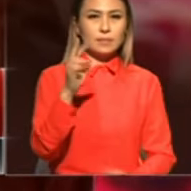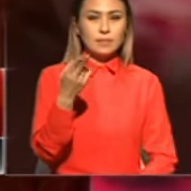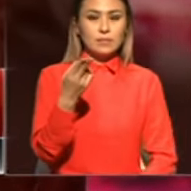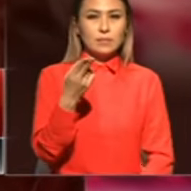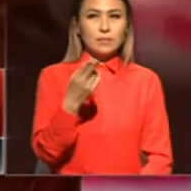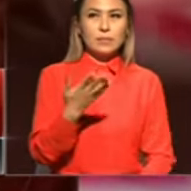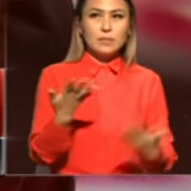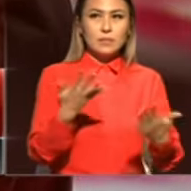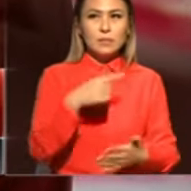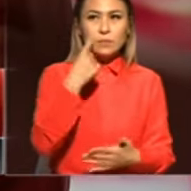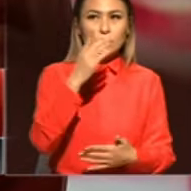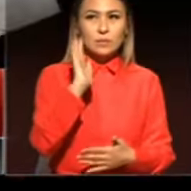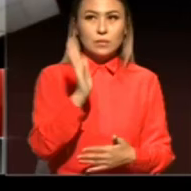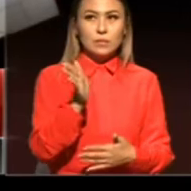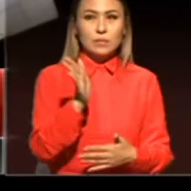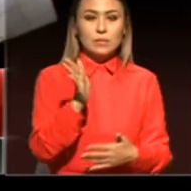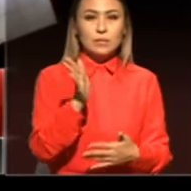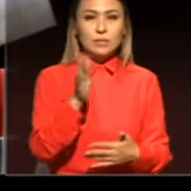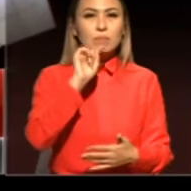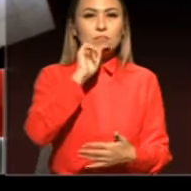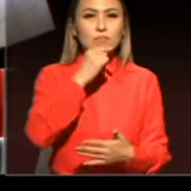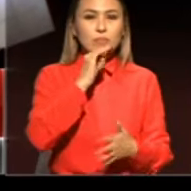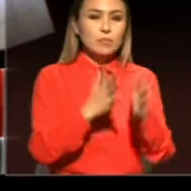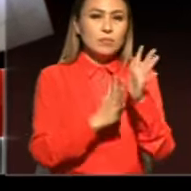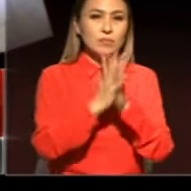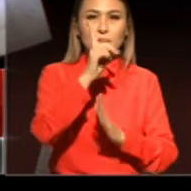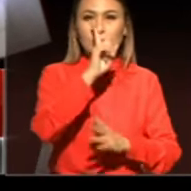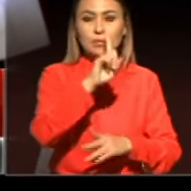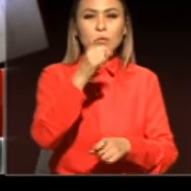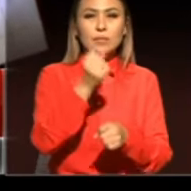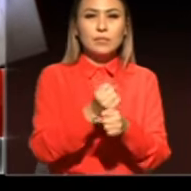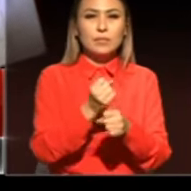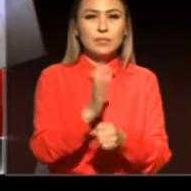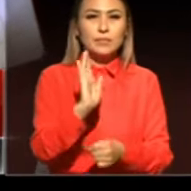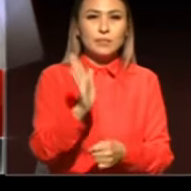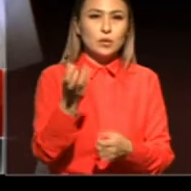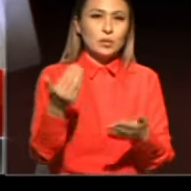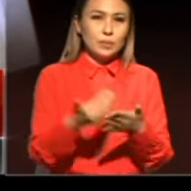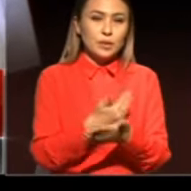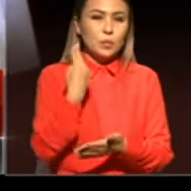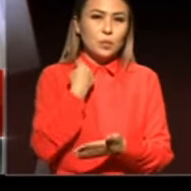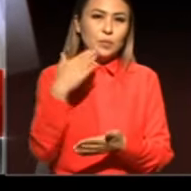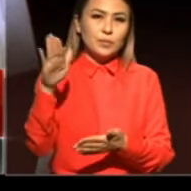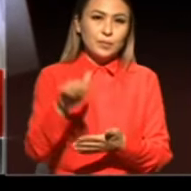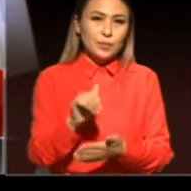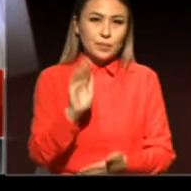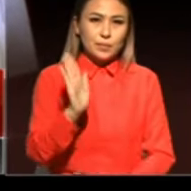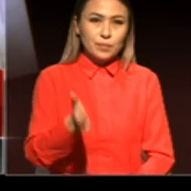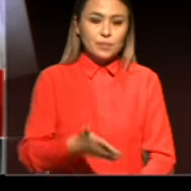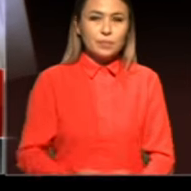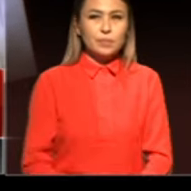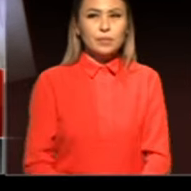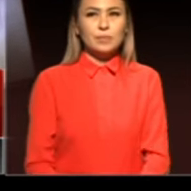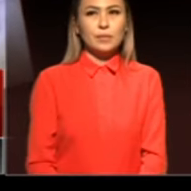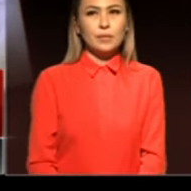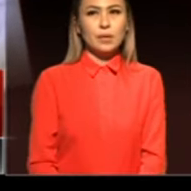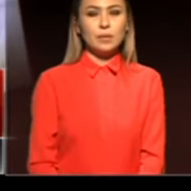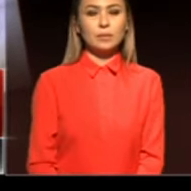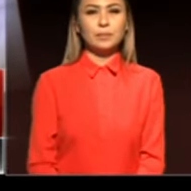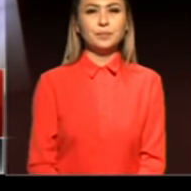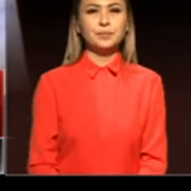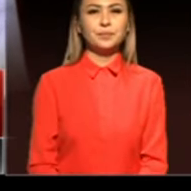әлеуметтік деп жүре берсек, ертең экономика өспей қалса не істейміз? Тағы да қарыз аламыз ба? Мәселе сонда болып тұр. Яғни